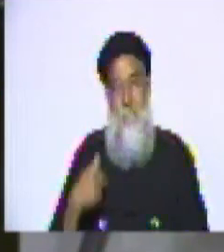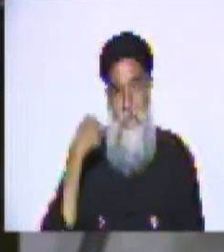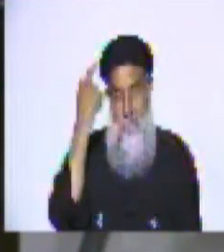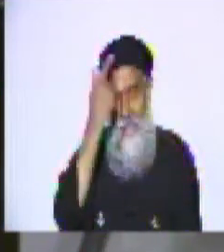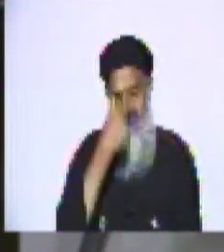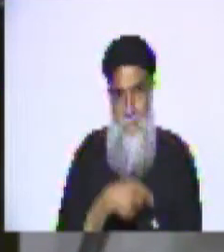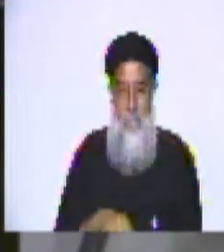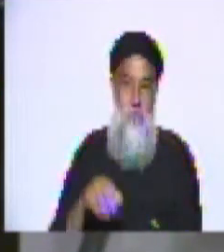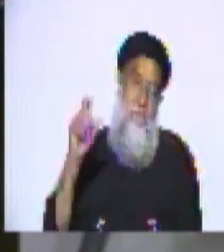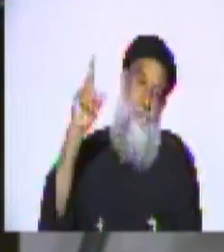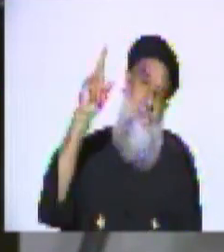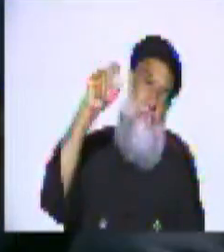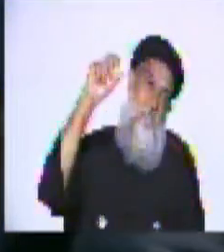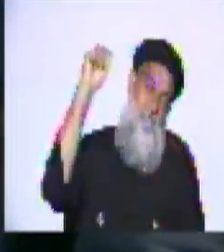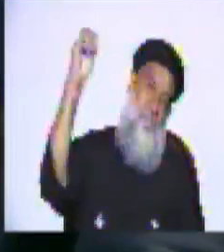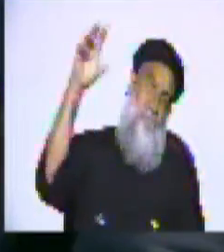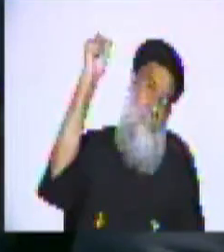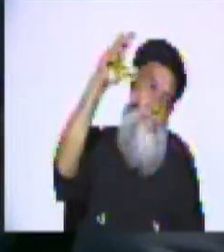بنرش المية في قداس